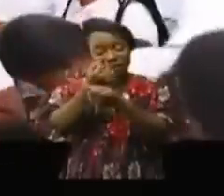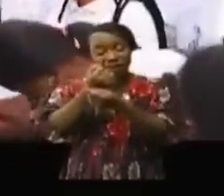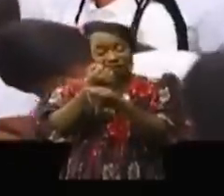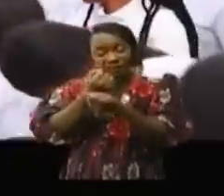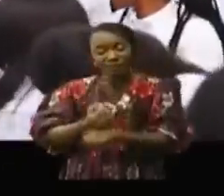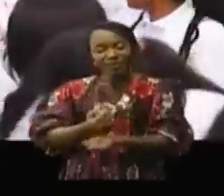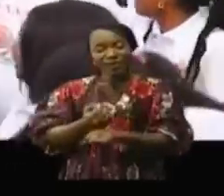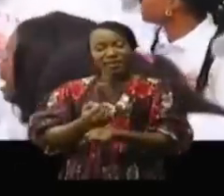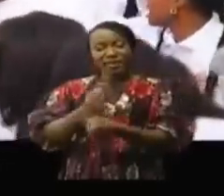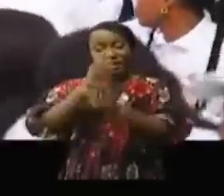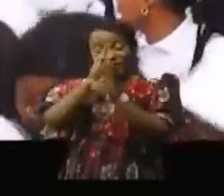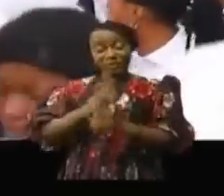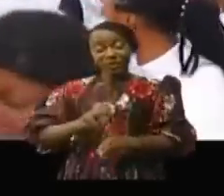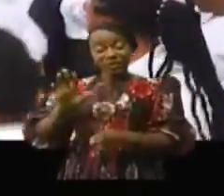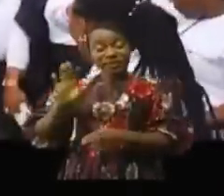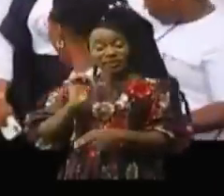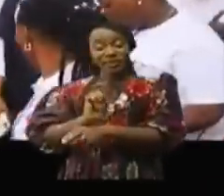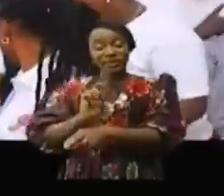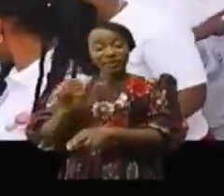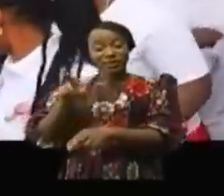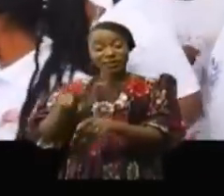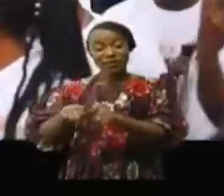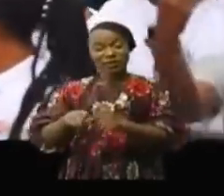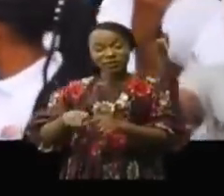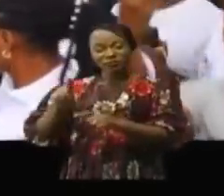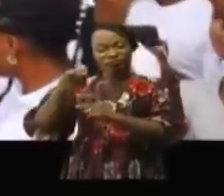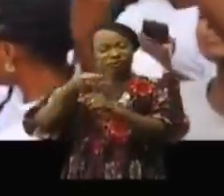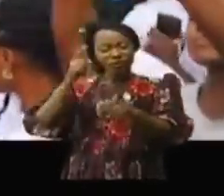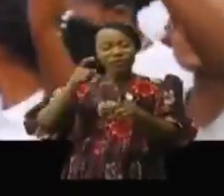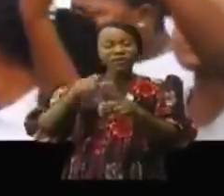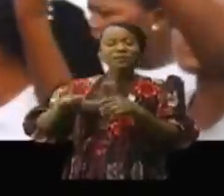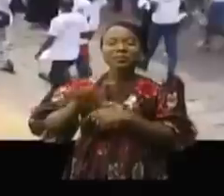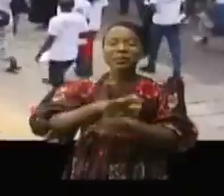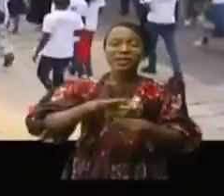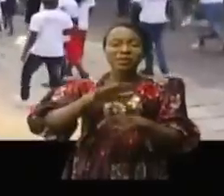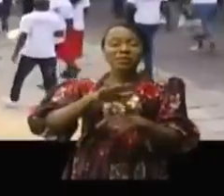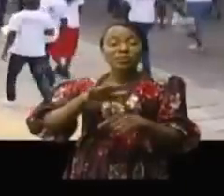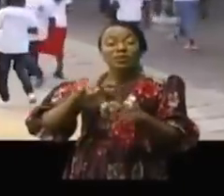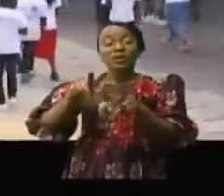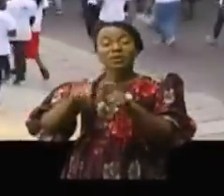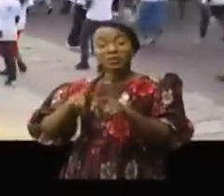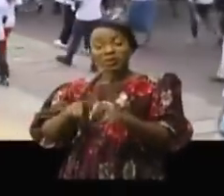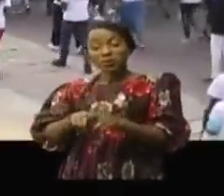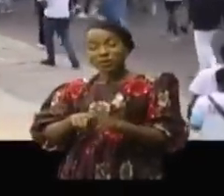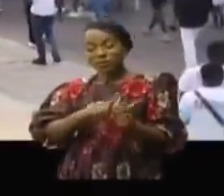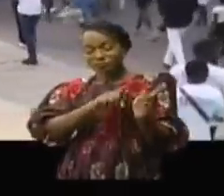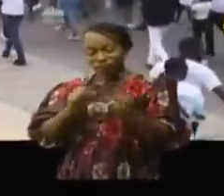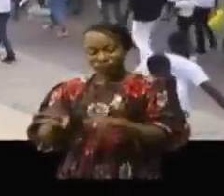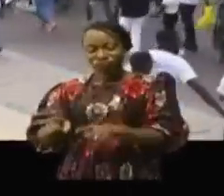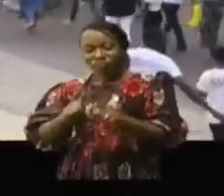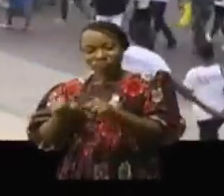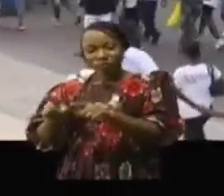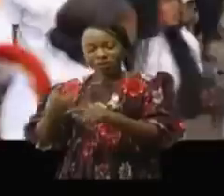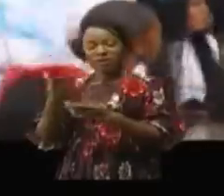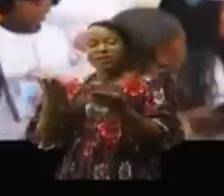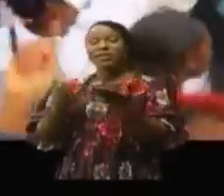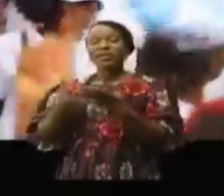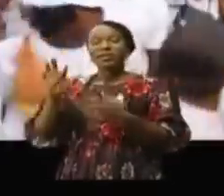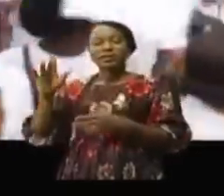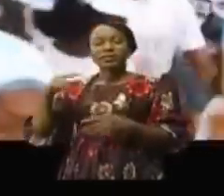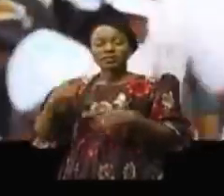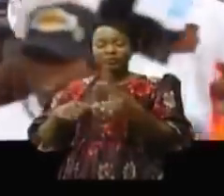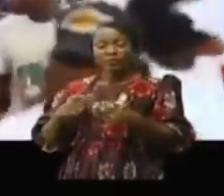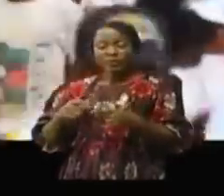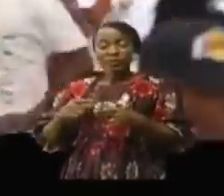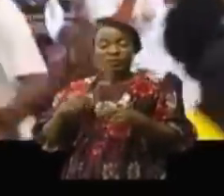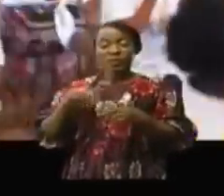âge, de toute origine, venu des différents pays ainsi que de toutes les provinces évangéliques de la RDC, ont débuté cette marche à l'aéroport